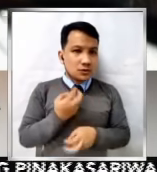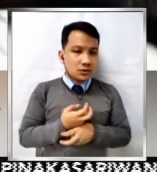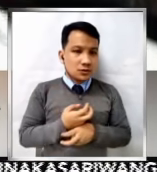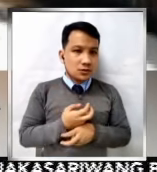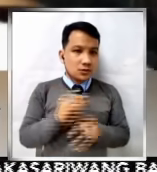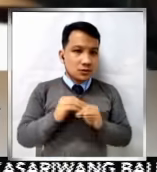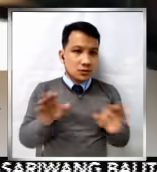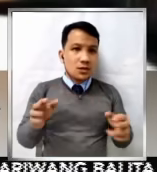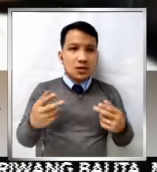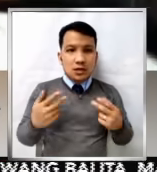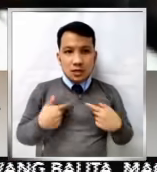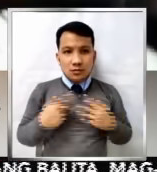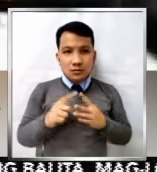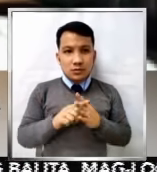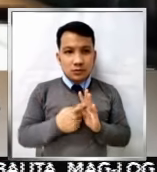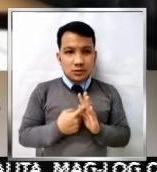been